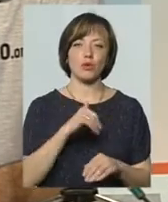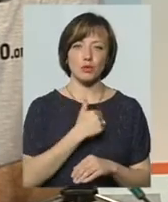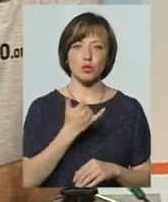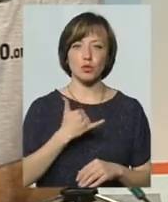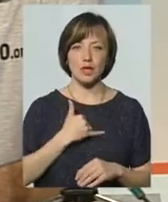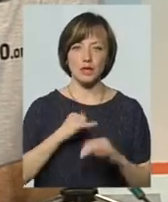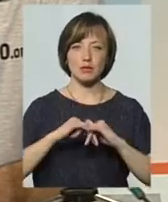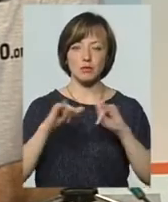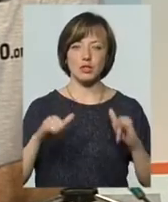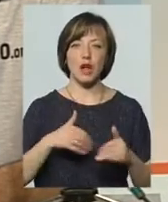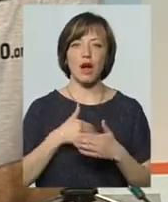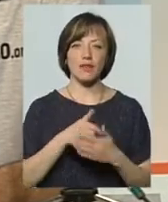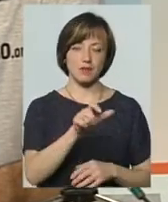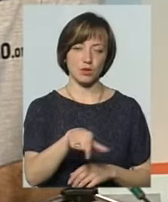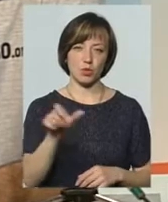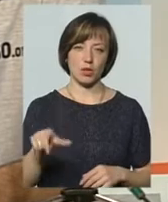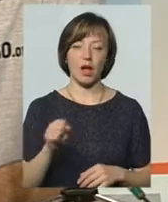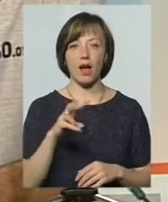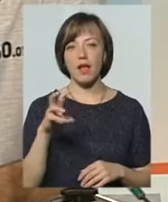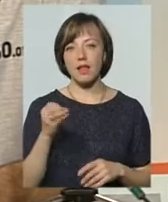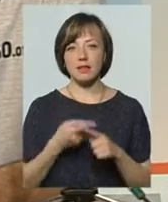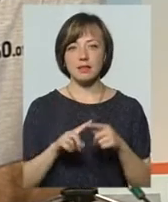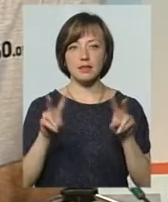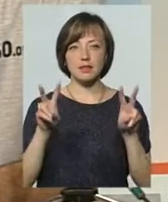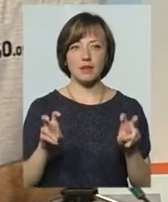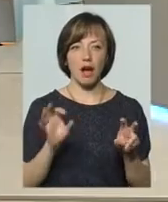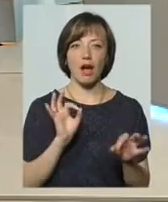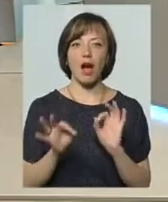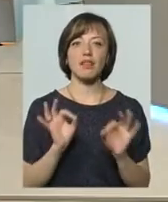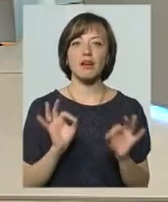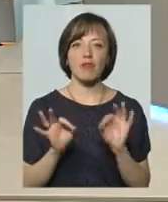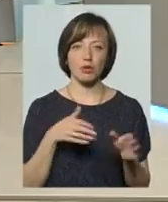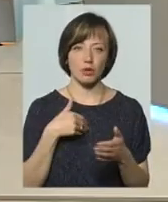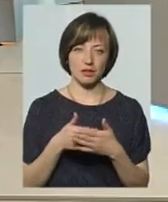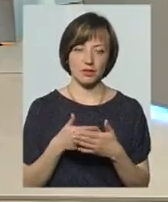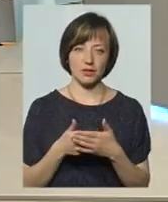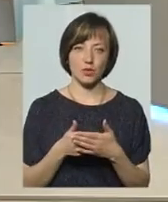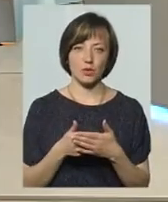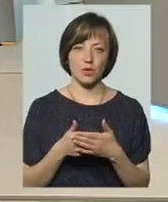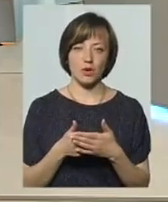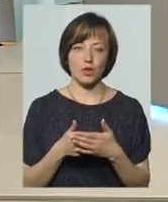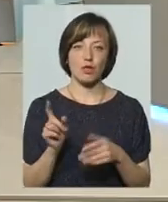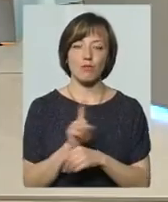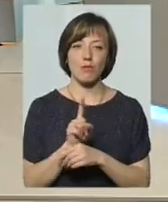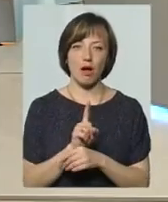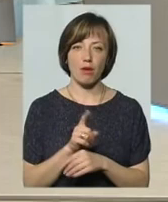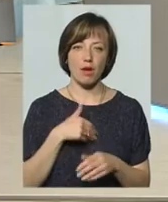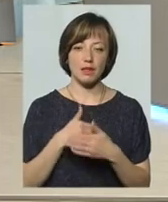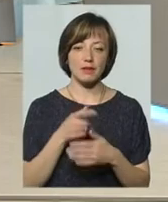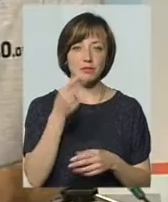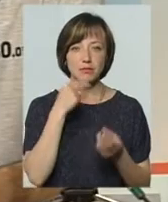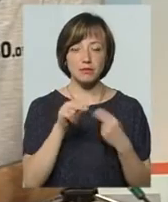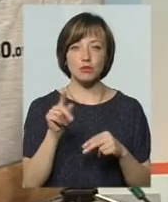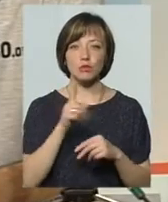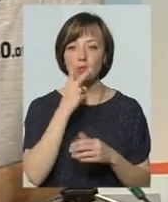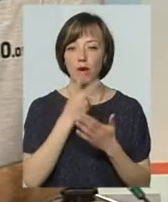нас збільшилась активність, але я це називаю адекватною активністю. Uh-huh. Тобто їхня перевага в тому, що